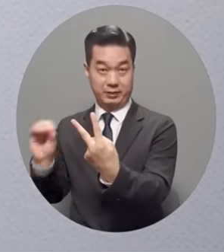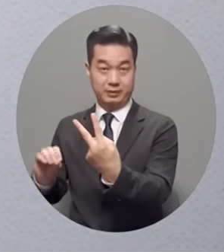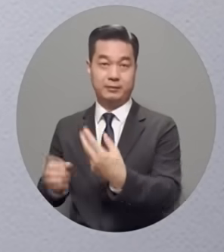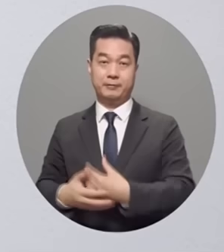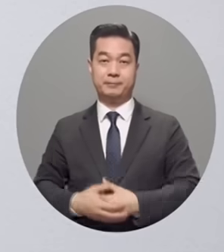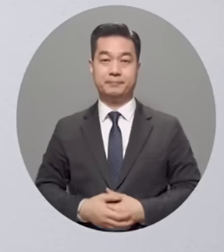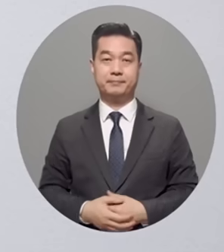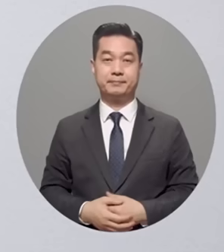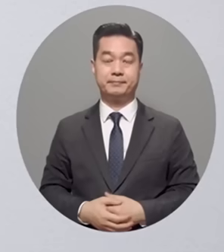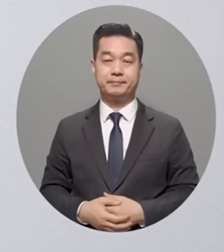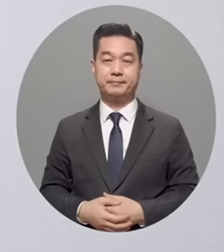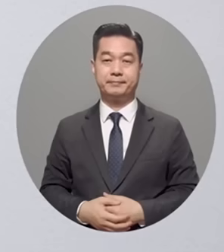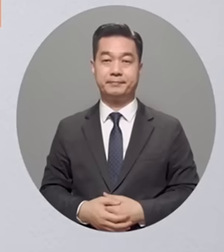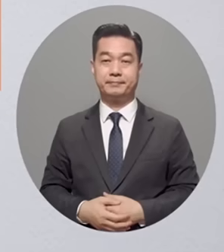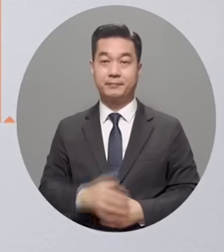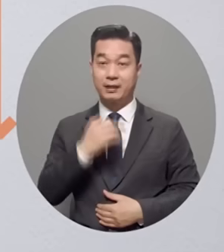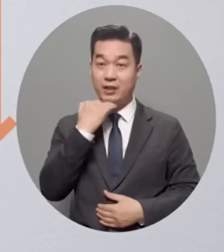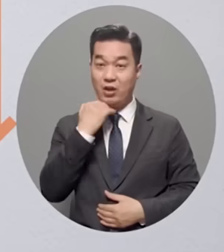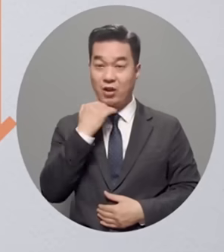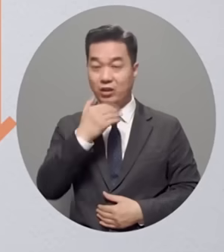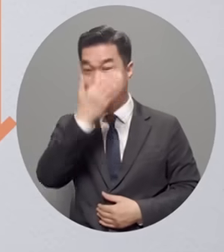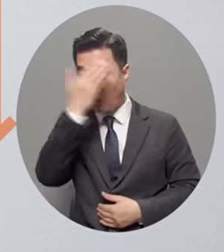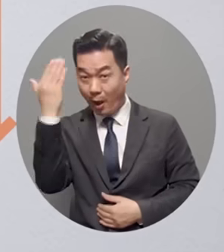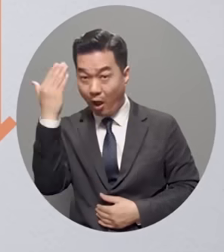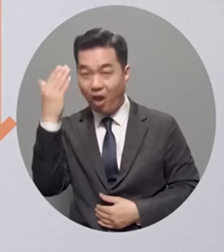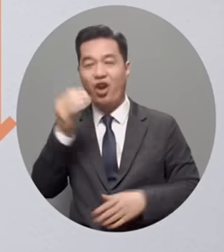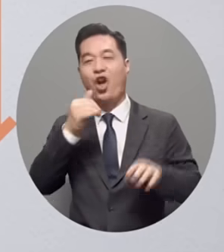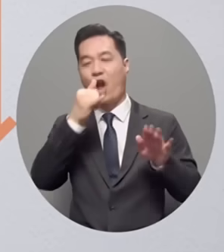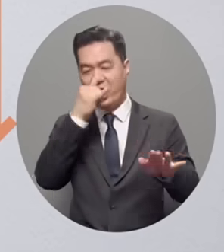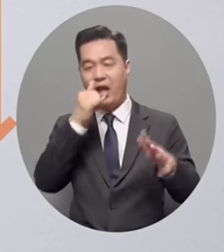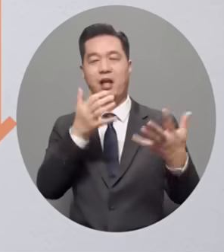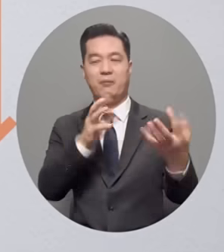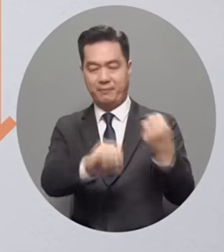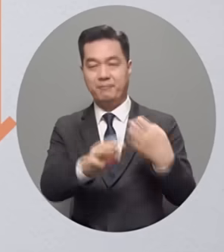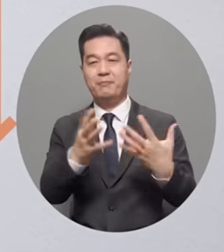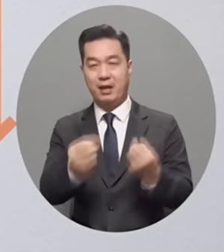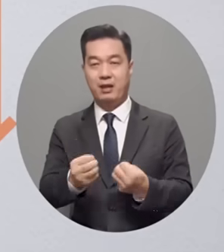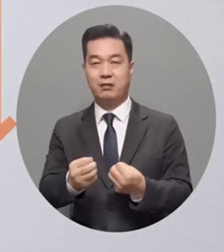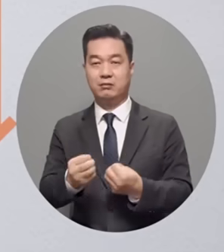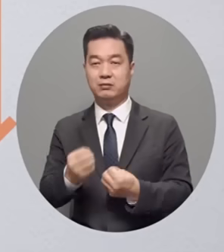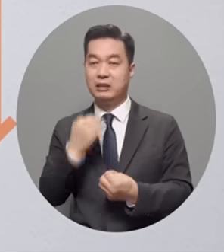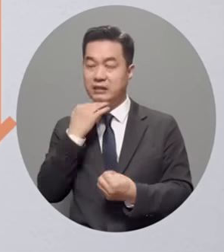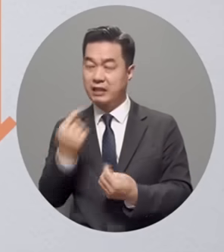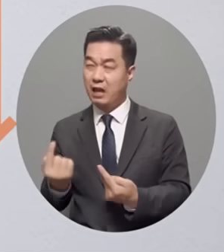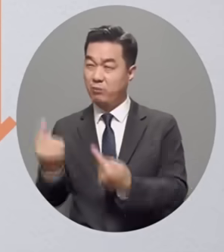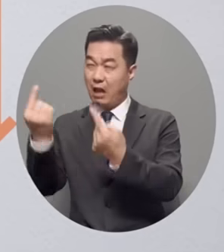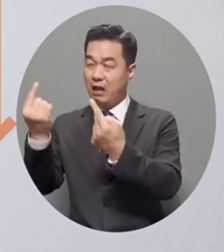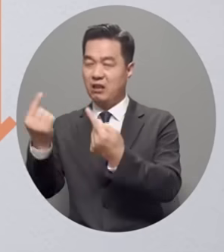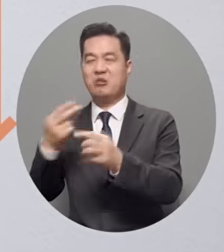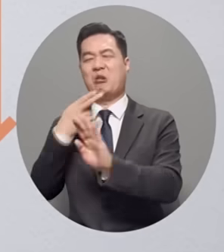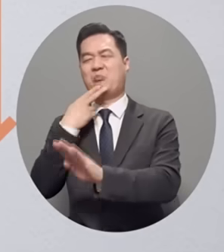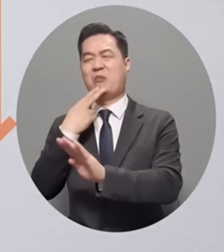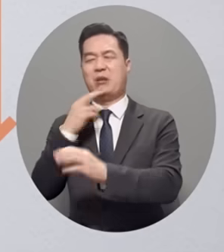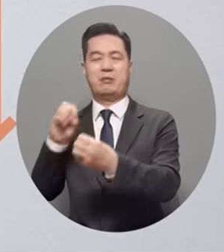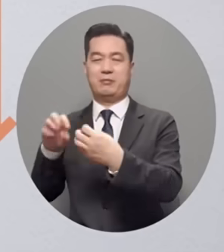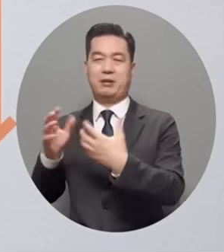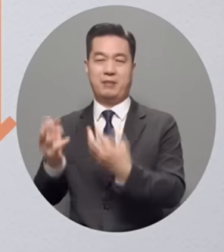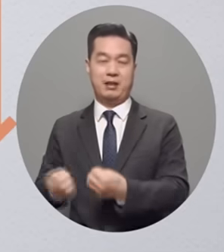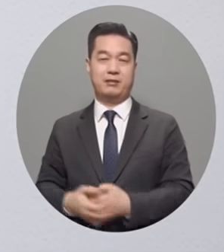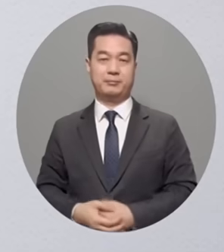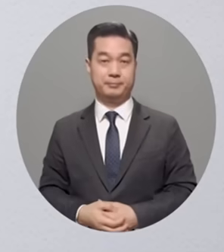나타냈습니다. 연령이 낮을수록 있다라는 응답률이 높았고 높을수록 없다에 응답하는 비율이